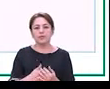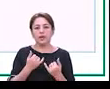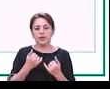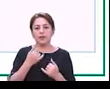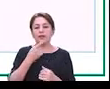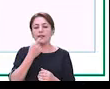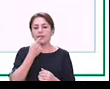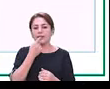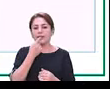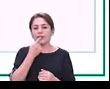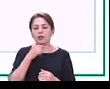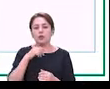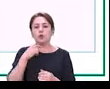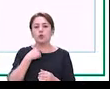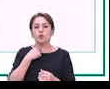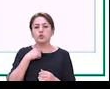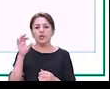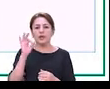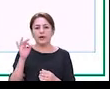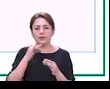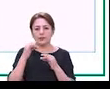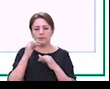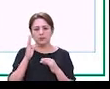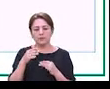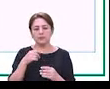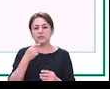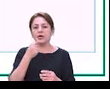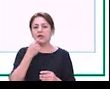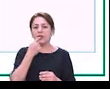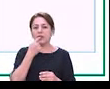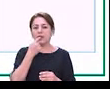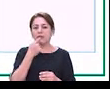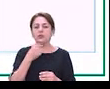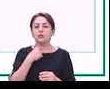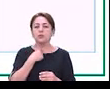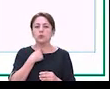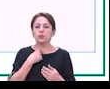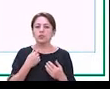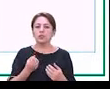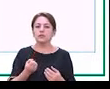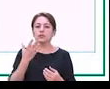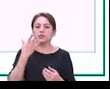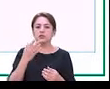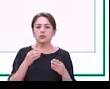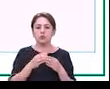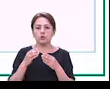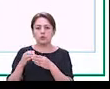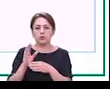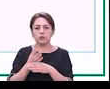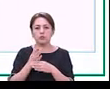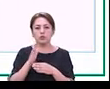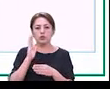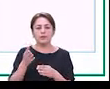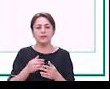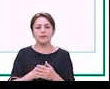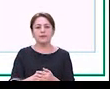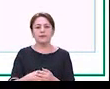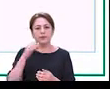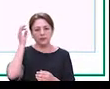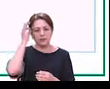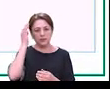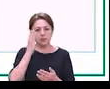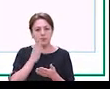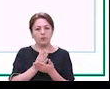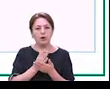Endi til tovushlari haqida gaplashaylik. Xo'sh, til tovushlarining o'zi nechta guruhga bo'linar edi?